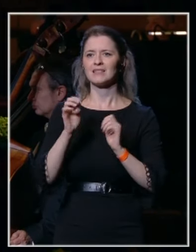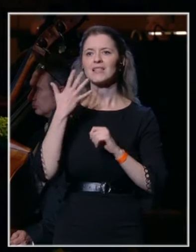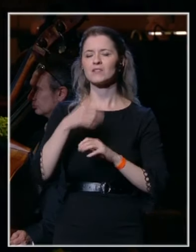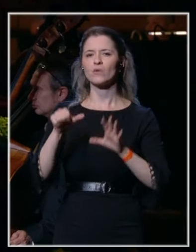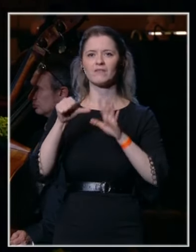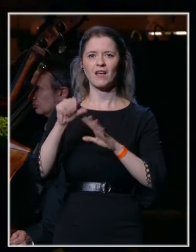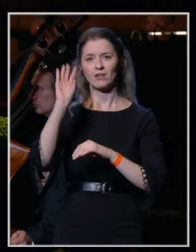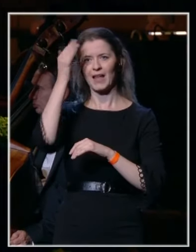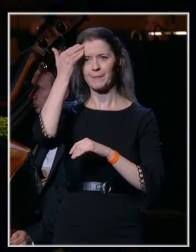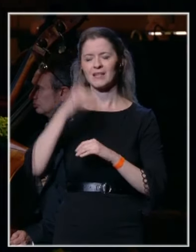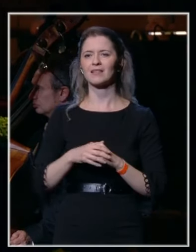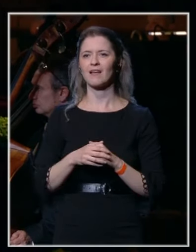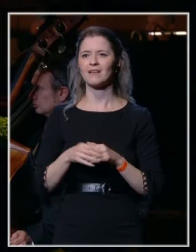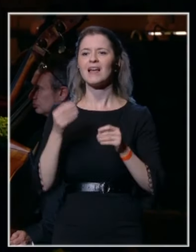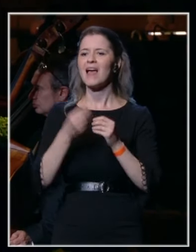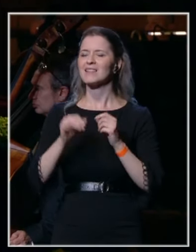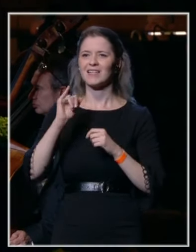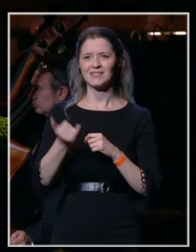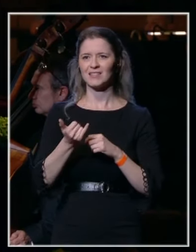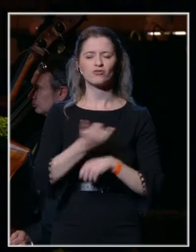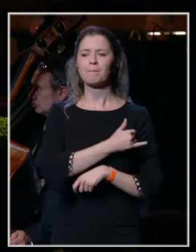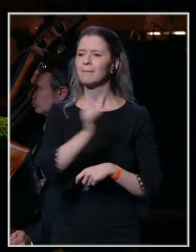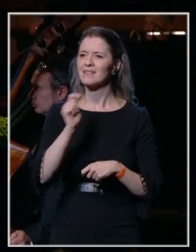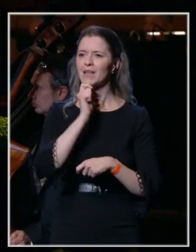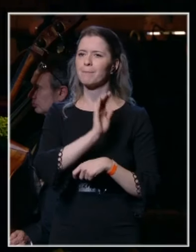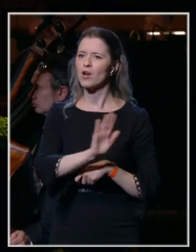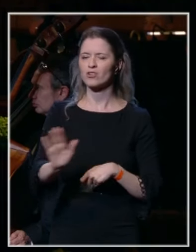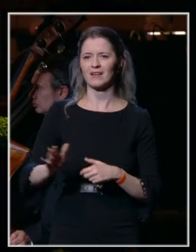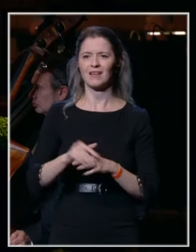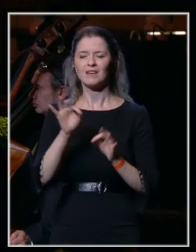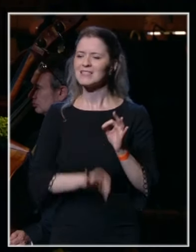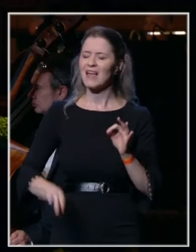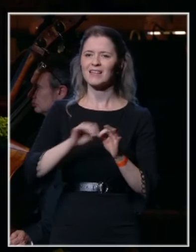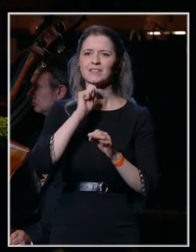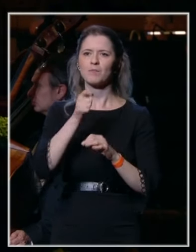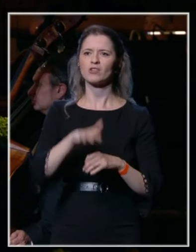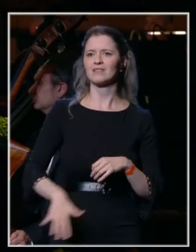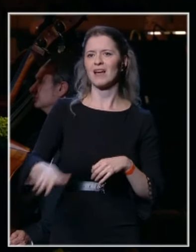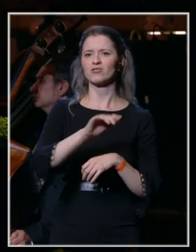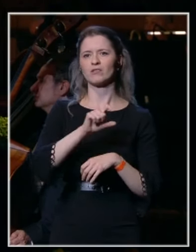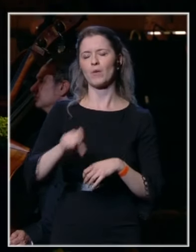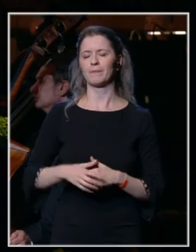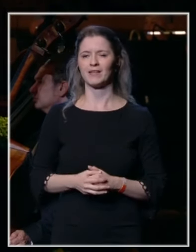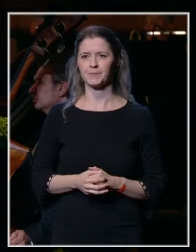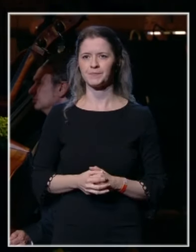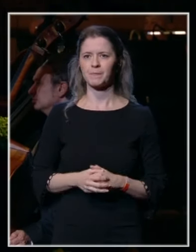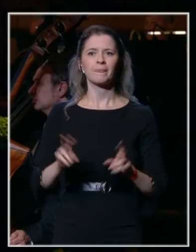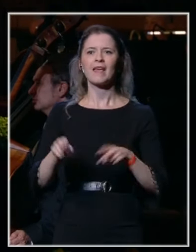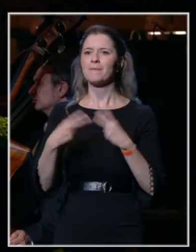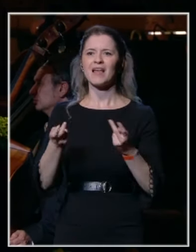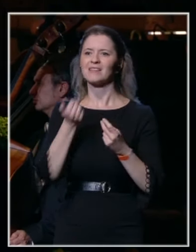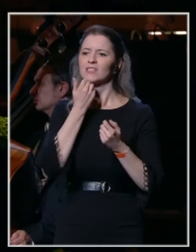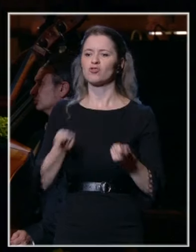1956 emléke ezért is minden magyaré, az egész magyar társadalomé. Nem sajátíthatja ki